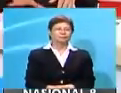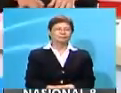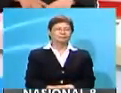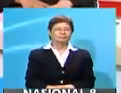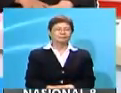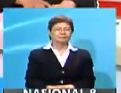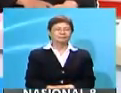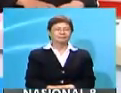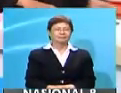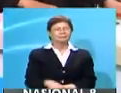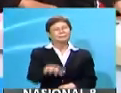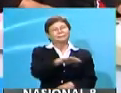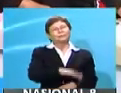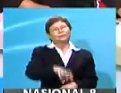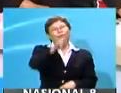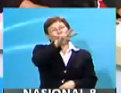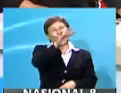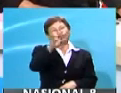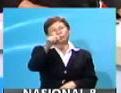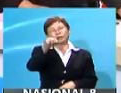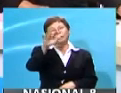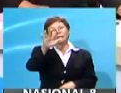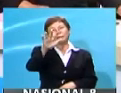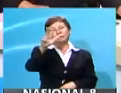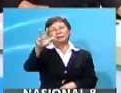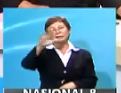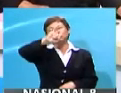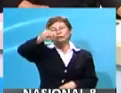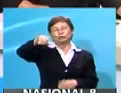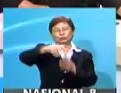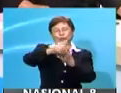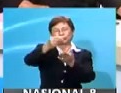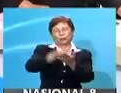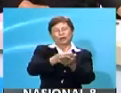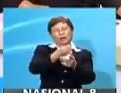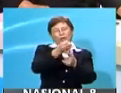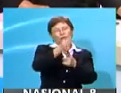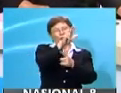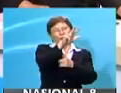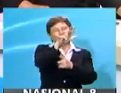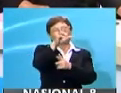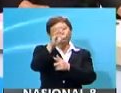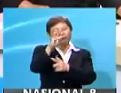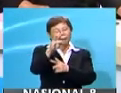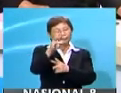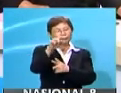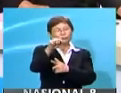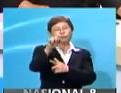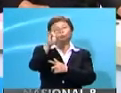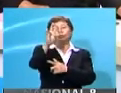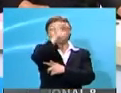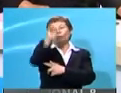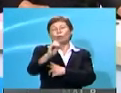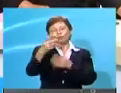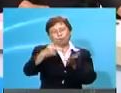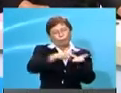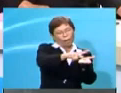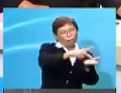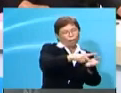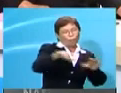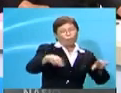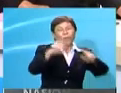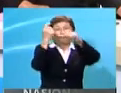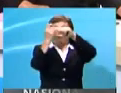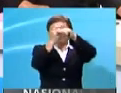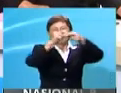inilah sejumlah 27.53 juta atau 36.7% telah dibelanjakan untuk Membina